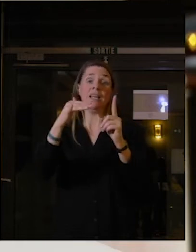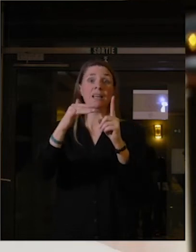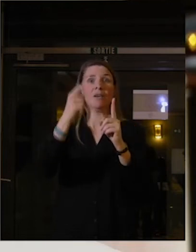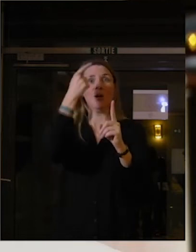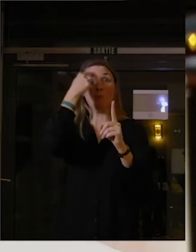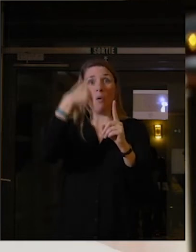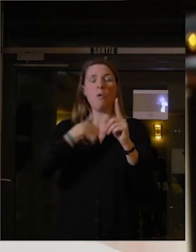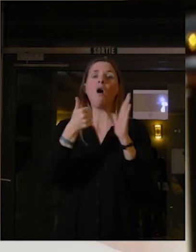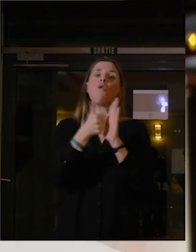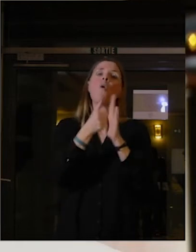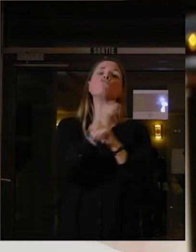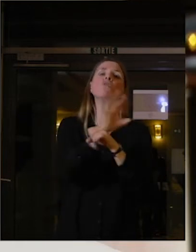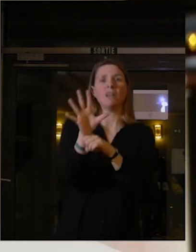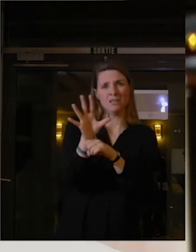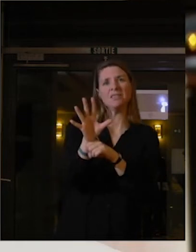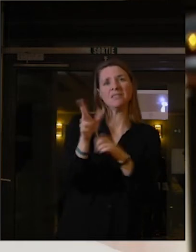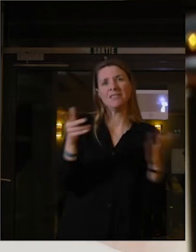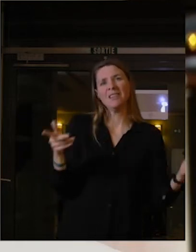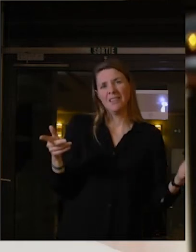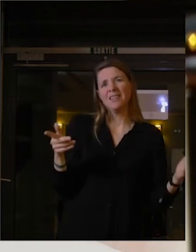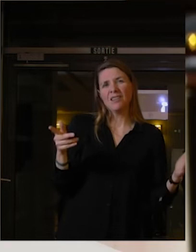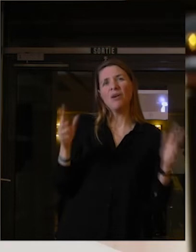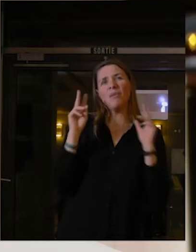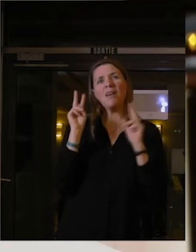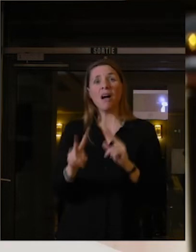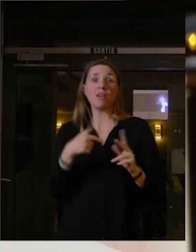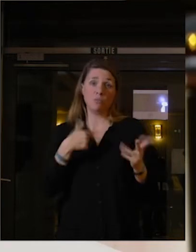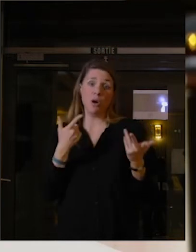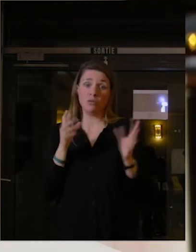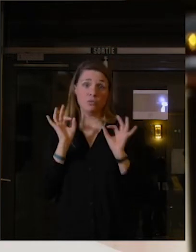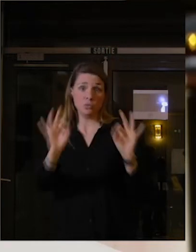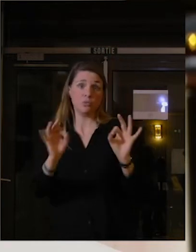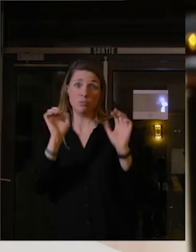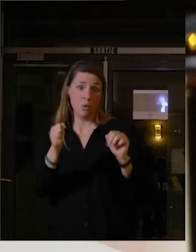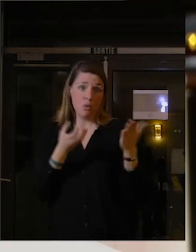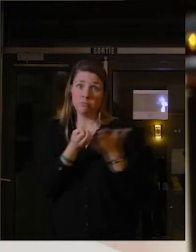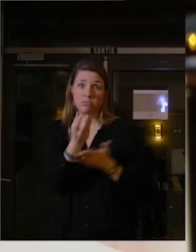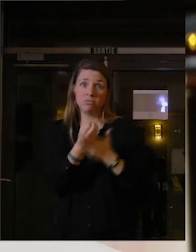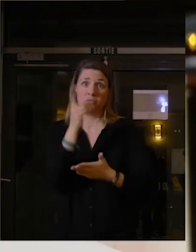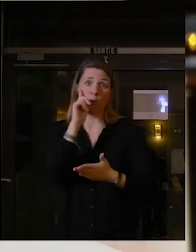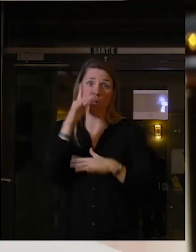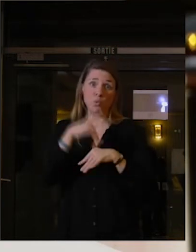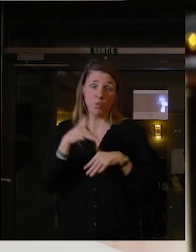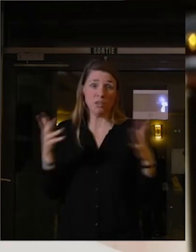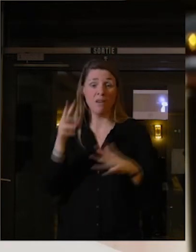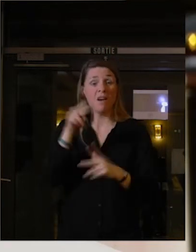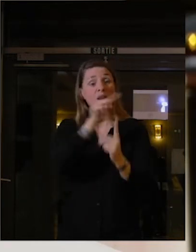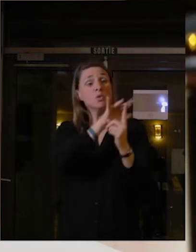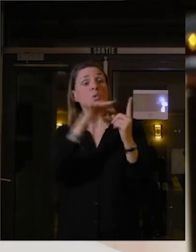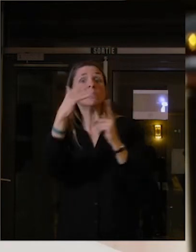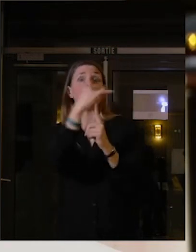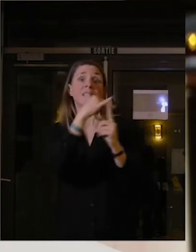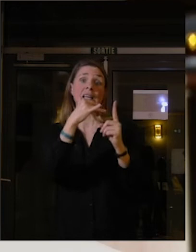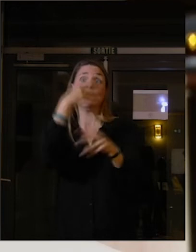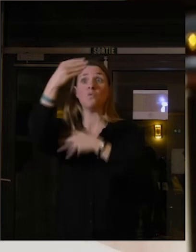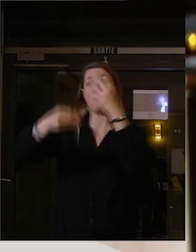rôle de journaliste, je me paye le luxe de la légitimité d'en parler, c'est de rendre compte de la société dans laquelle on vit, du monde